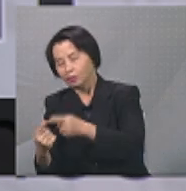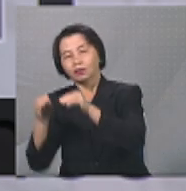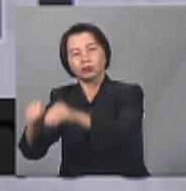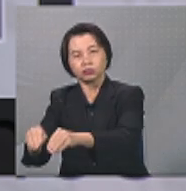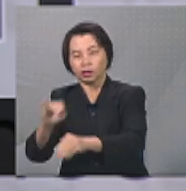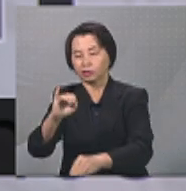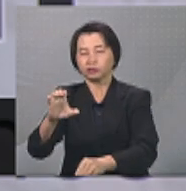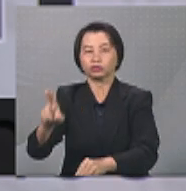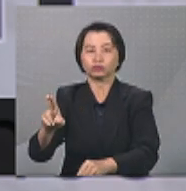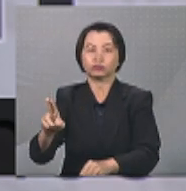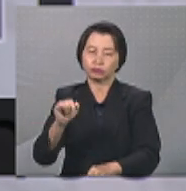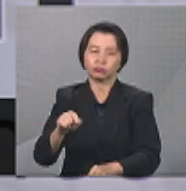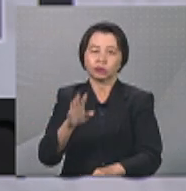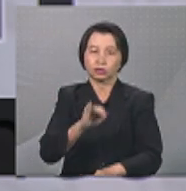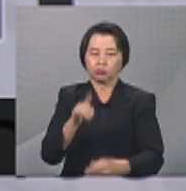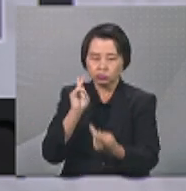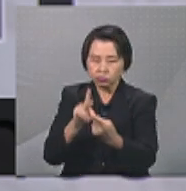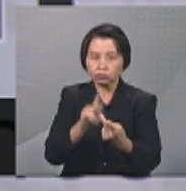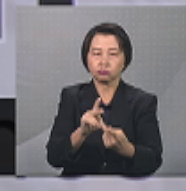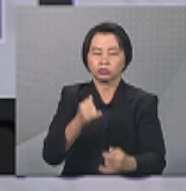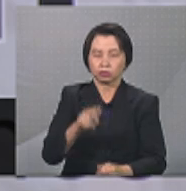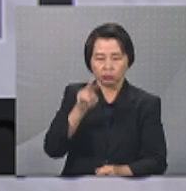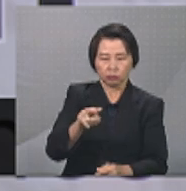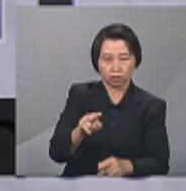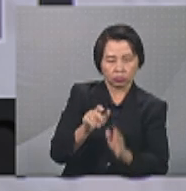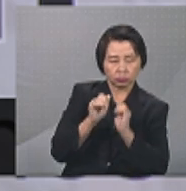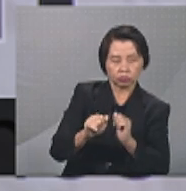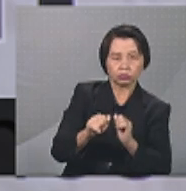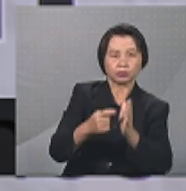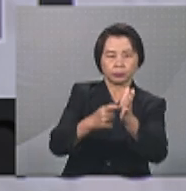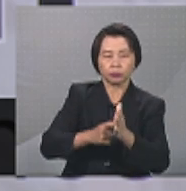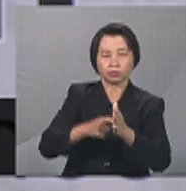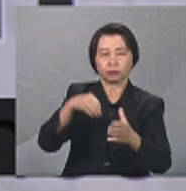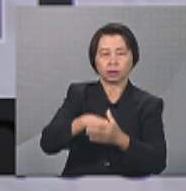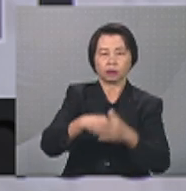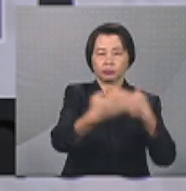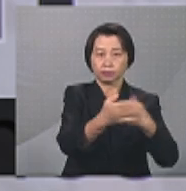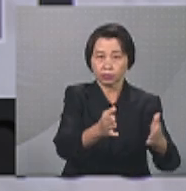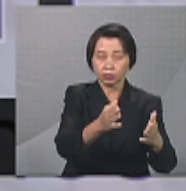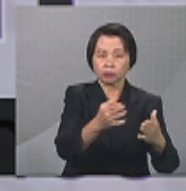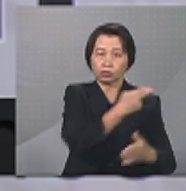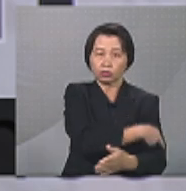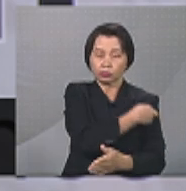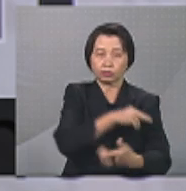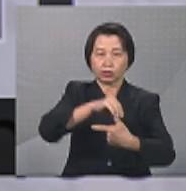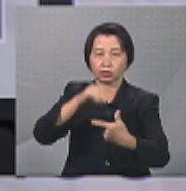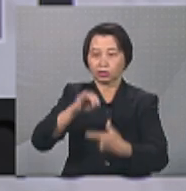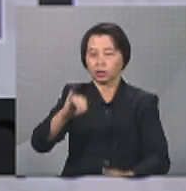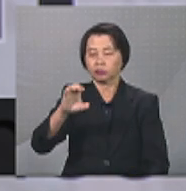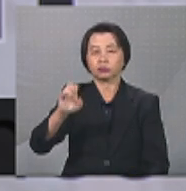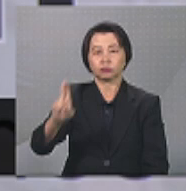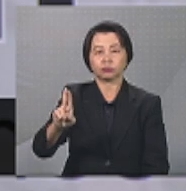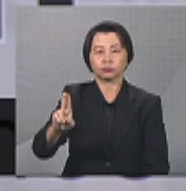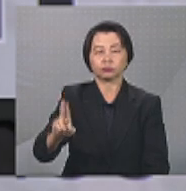lihat juga kemampuan kita ataupun keperluan kita di ward ataupun di ICU dan contoh